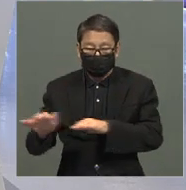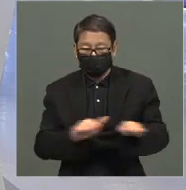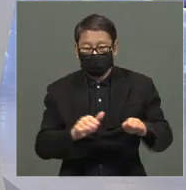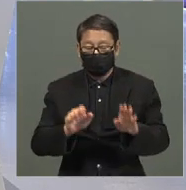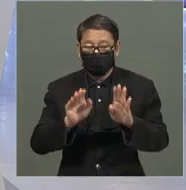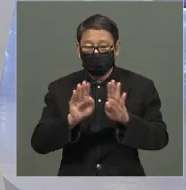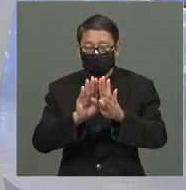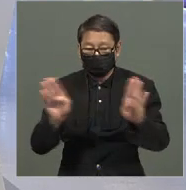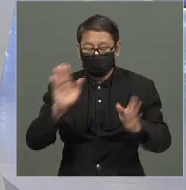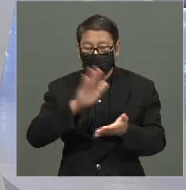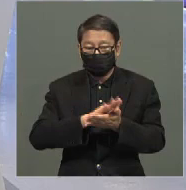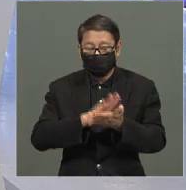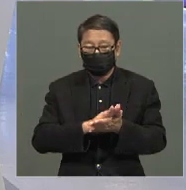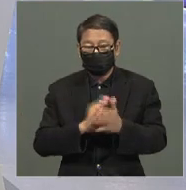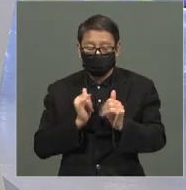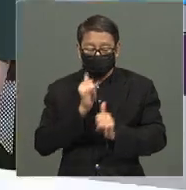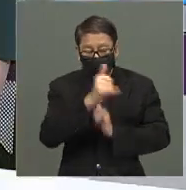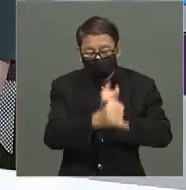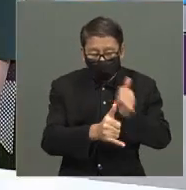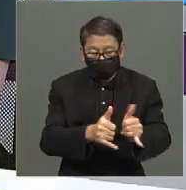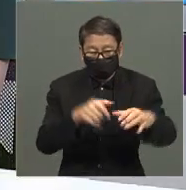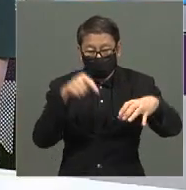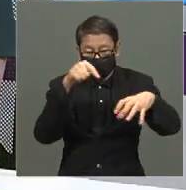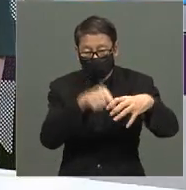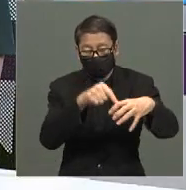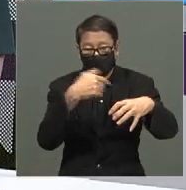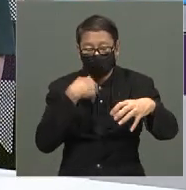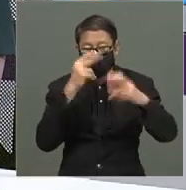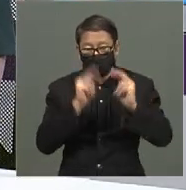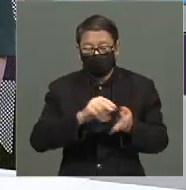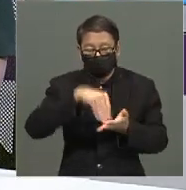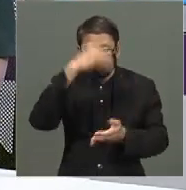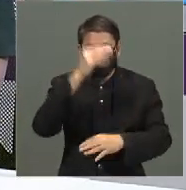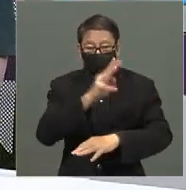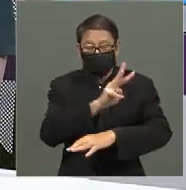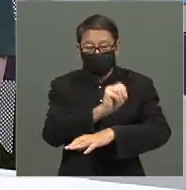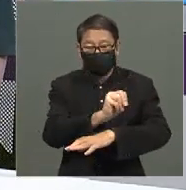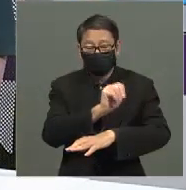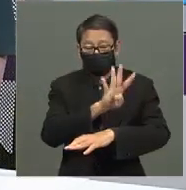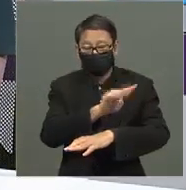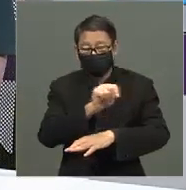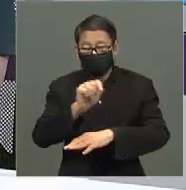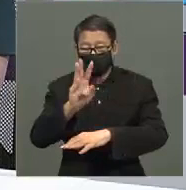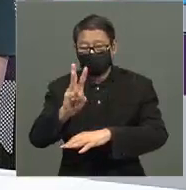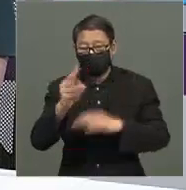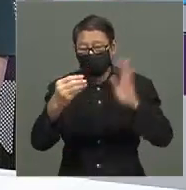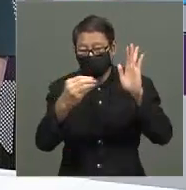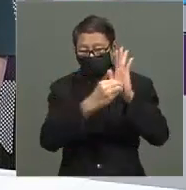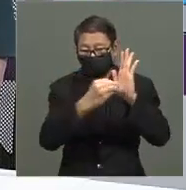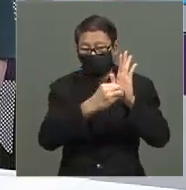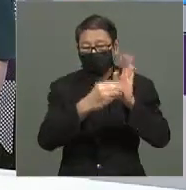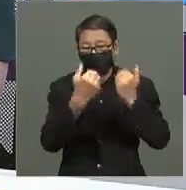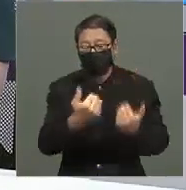ำหรับการเปิดเรียนแบบออนไซต์โดยเฉพาะกลุ่มเด็กนักเรียนชั้นมัธยมศึกษาตอนปลายในพื้นที่กรุงเทพมหาน